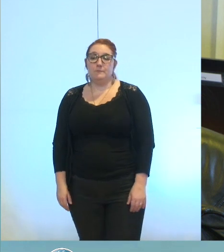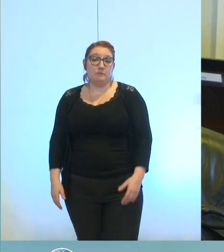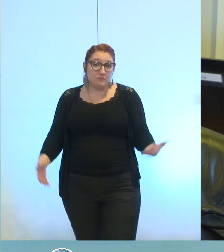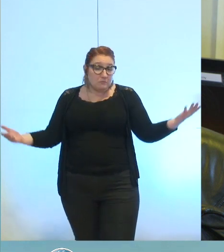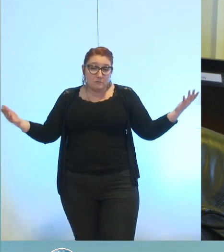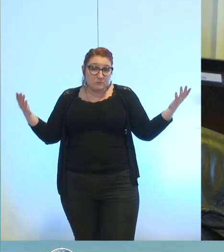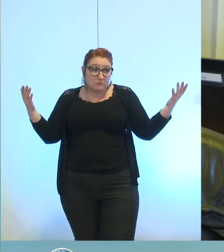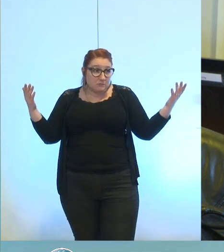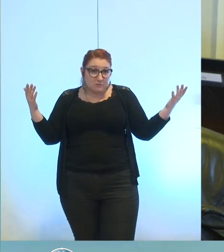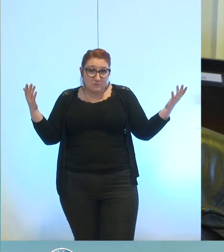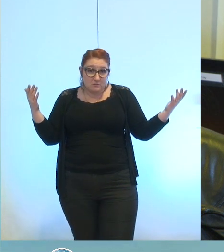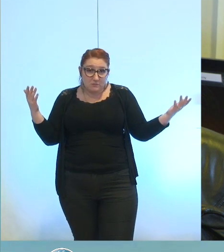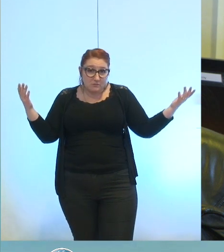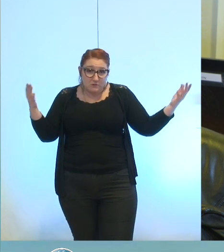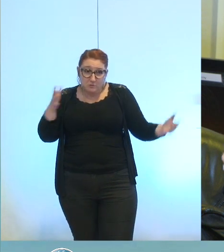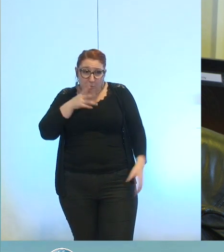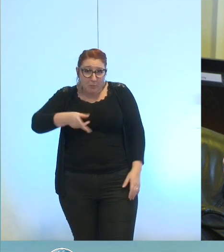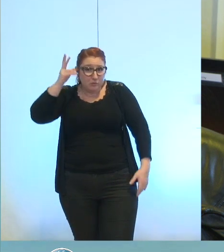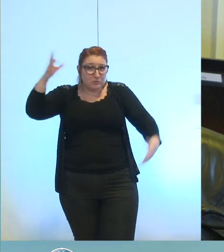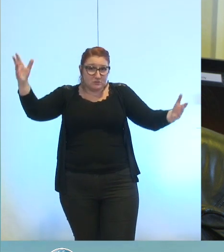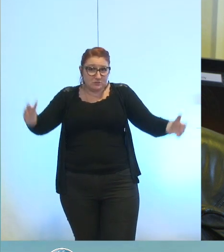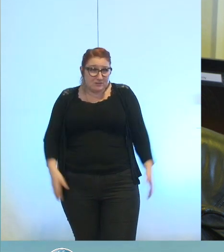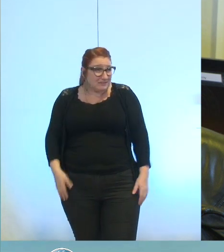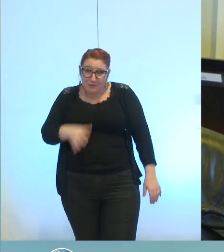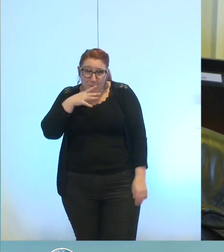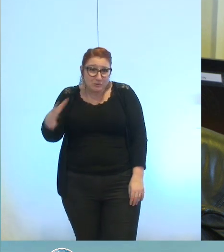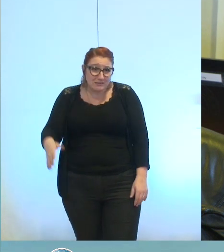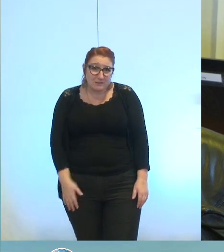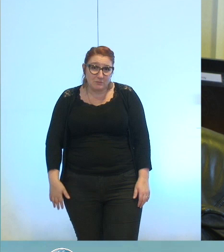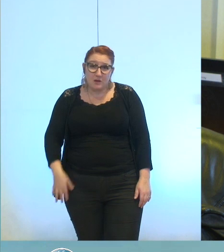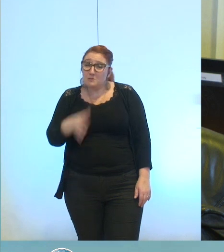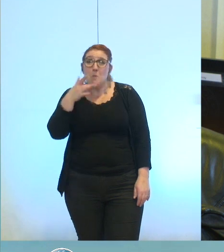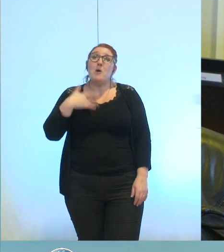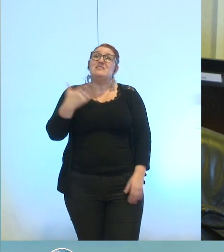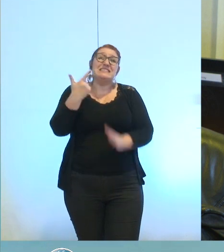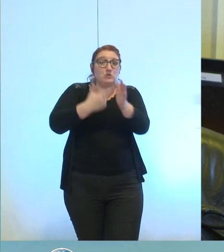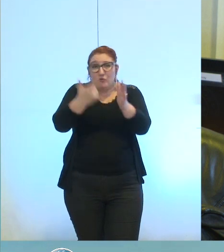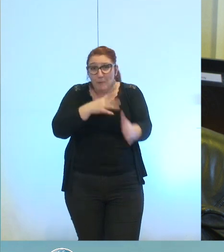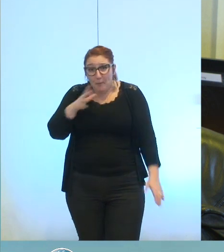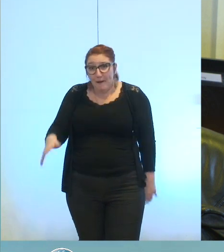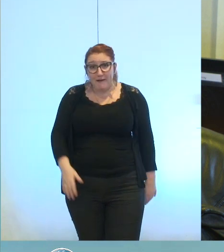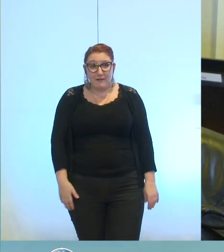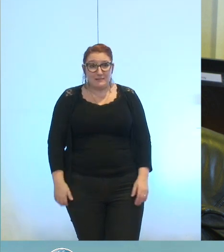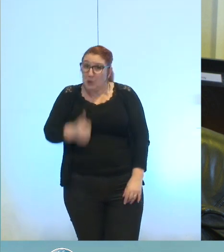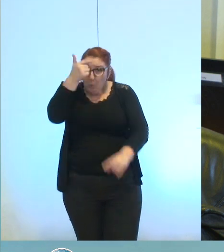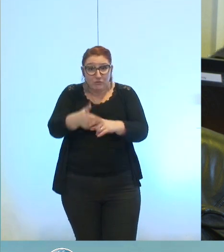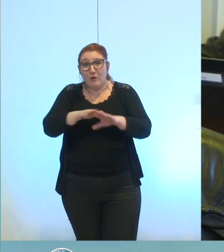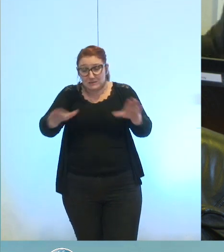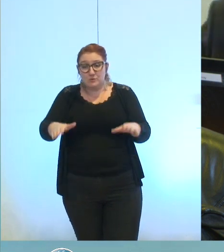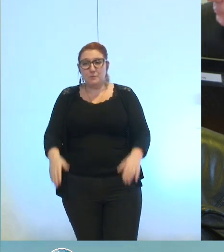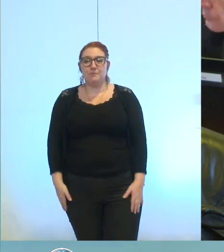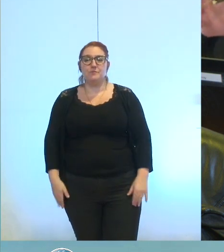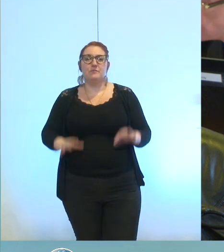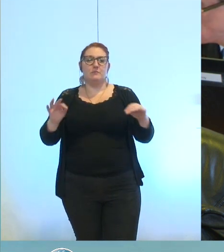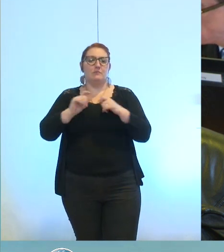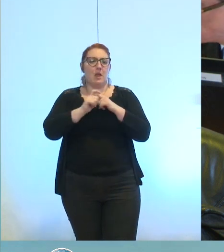c'est comme ça hein je il peux rien mais ça peut pas se voilà peut pas servir deux fois alors pour les dépenses de protocole en fait